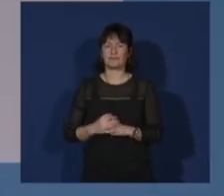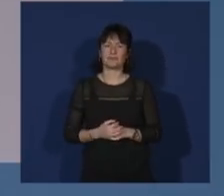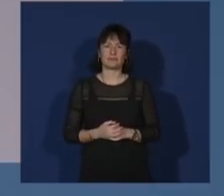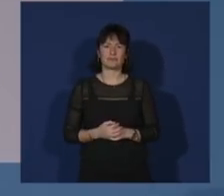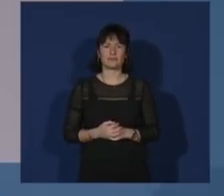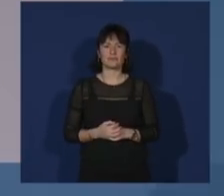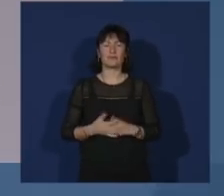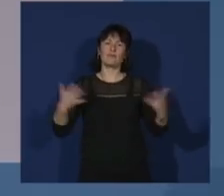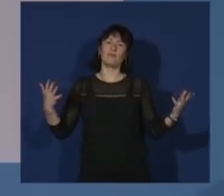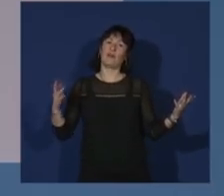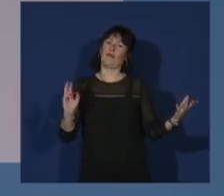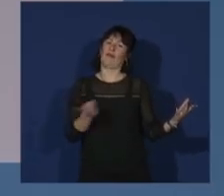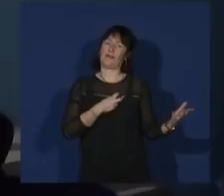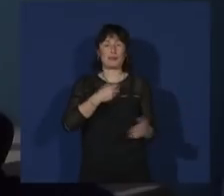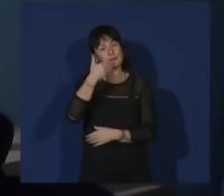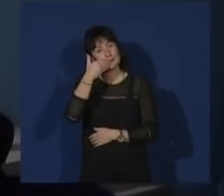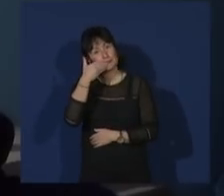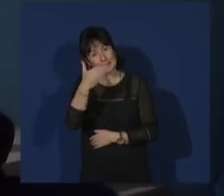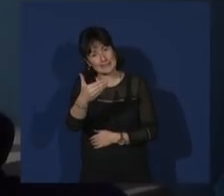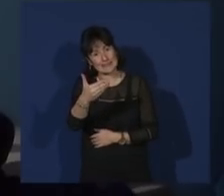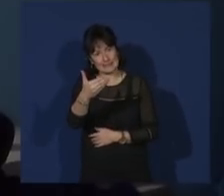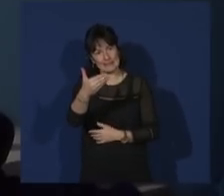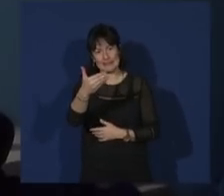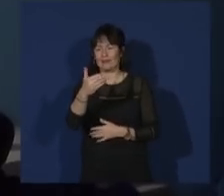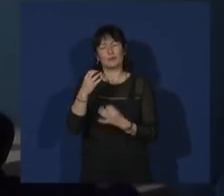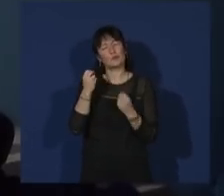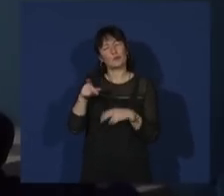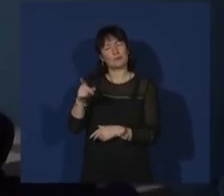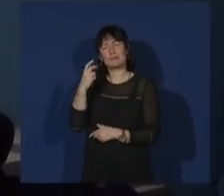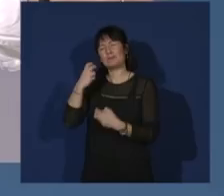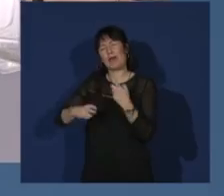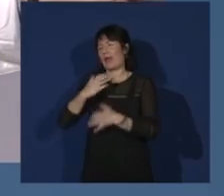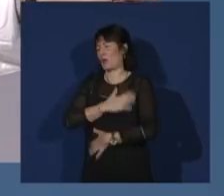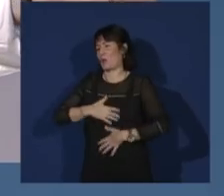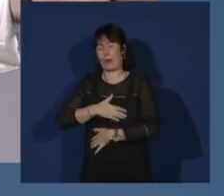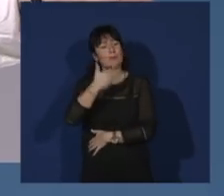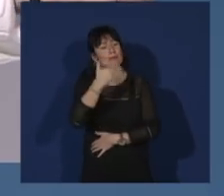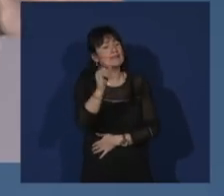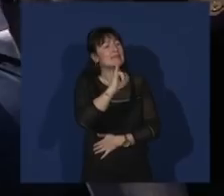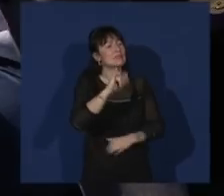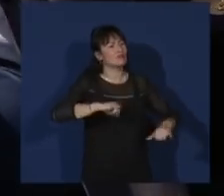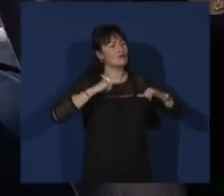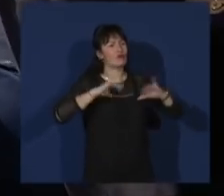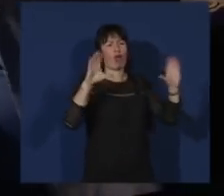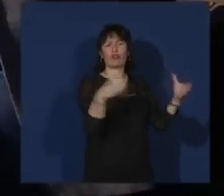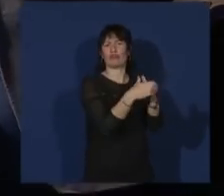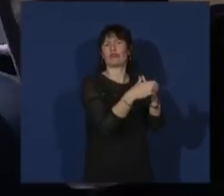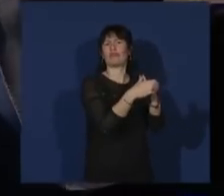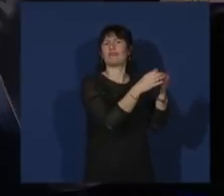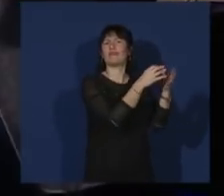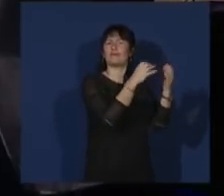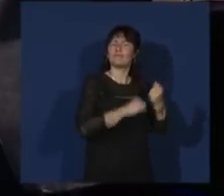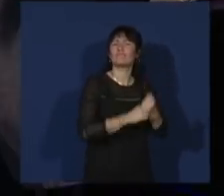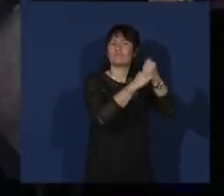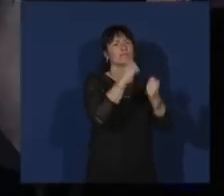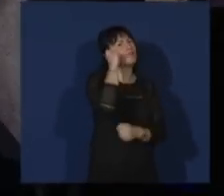Et merci enfin, et c'est un enchaînement qui va te plaire, Pierre, aux jeunes avec Macron. Ils sont aujourd'hui dans